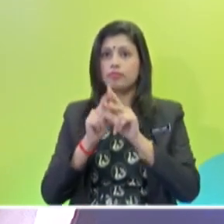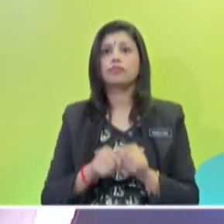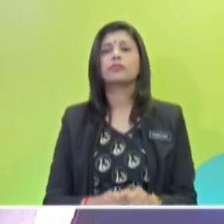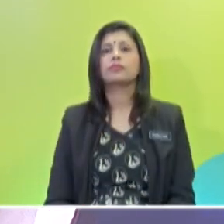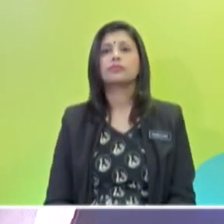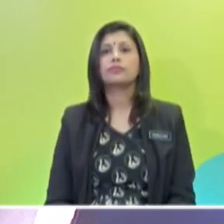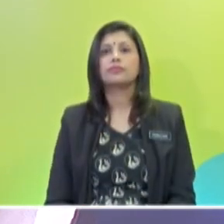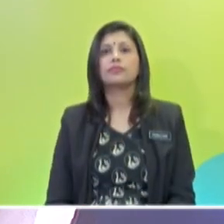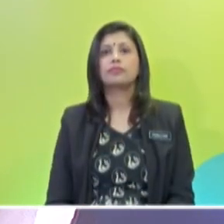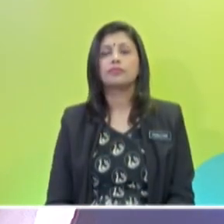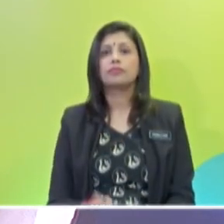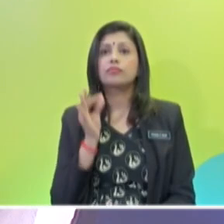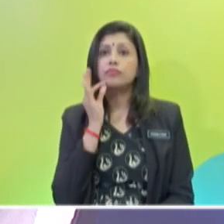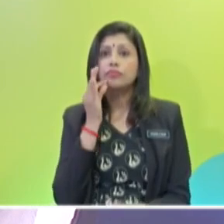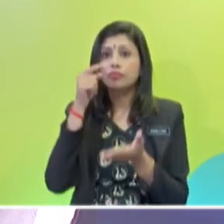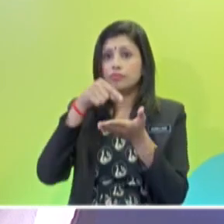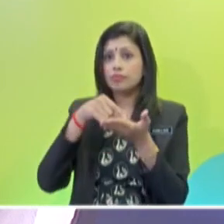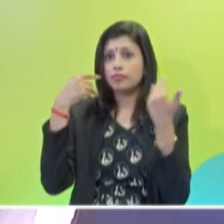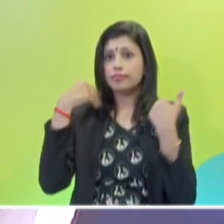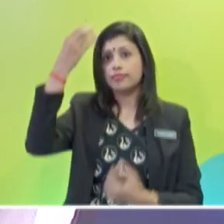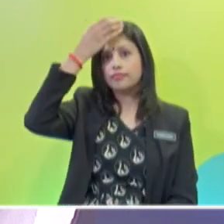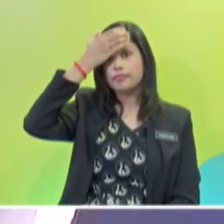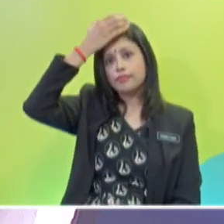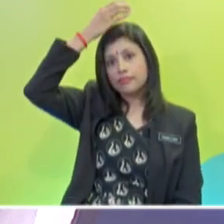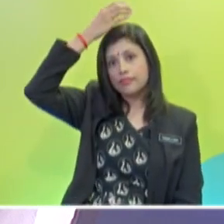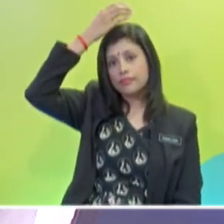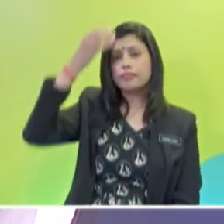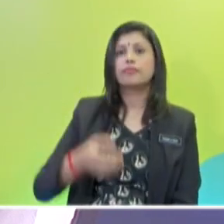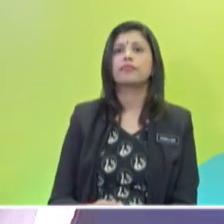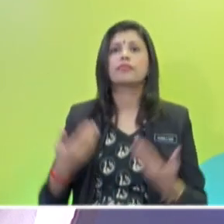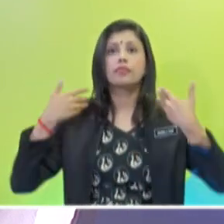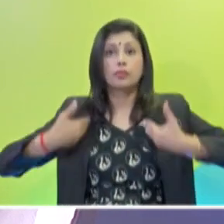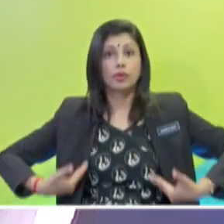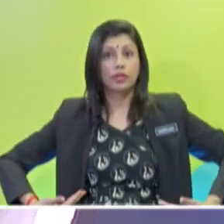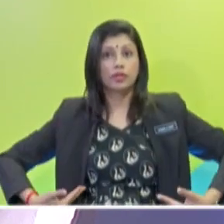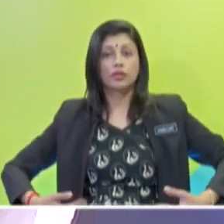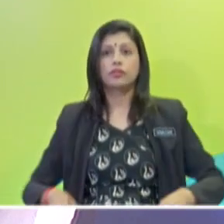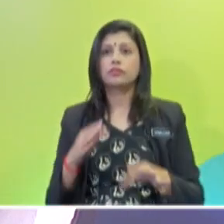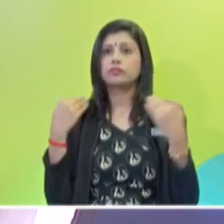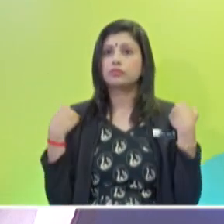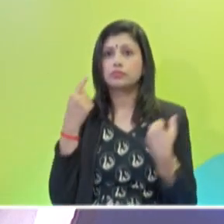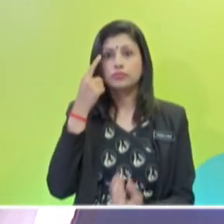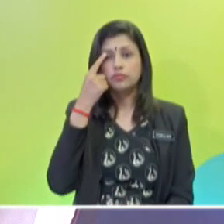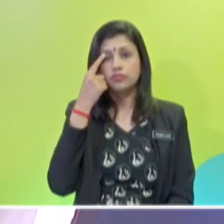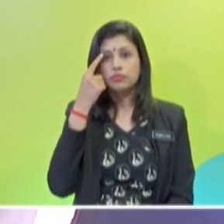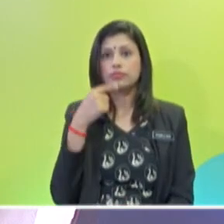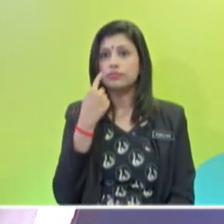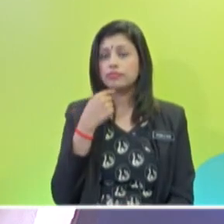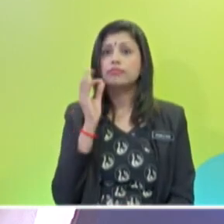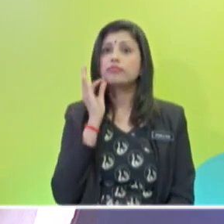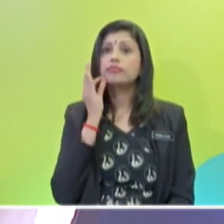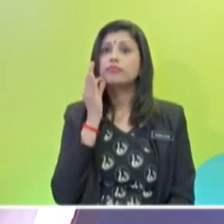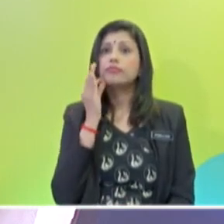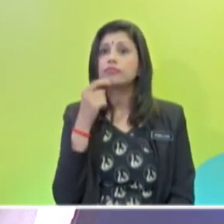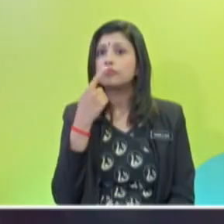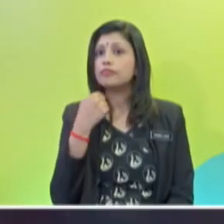paya. Buah ini mempunyai mahkota. Badannya pula ada mata.